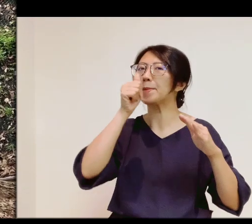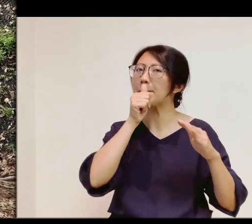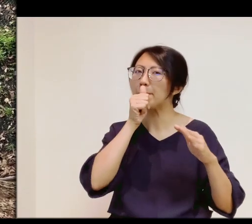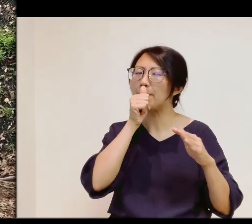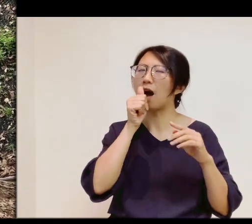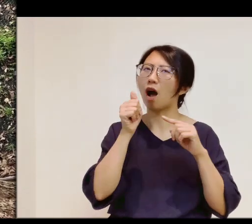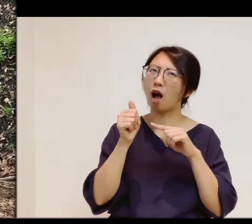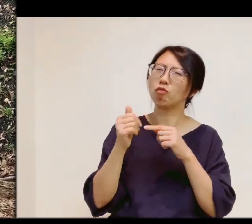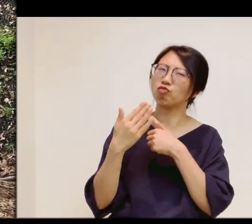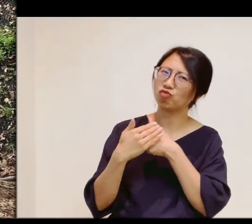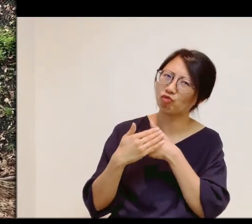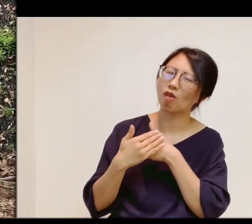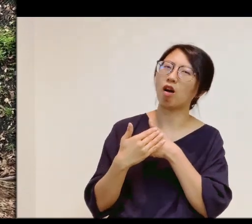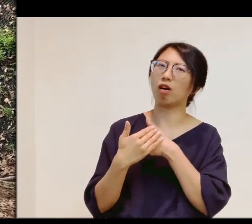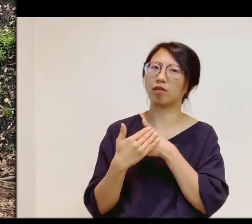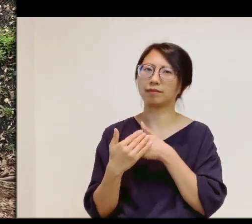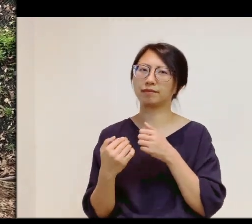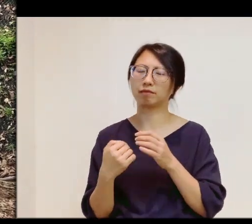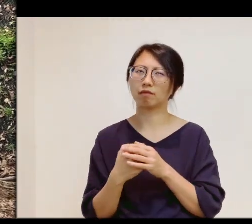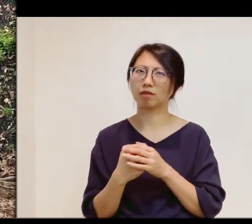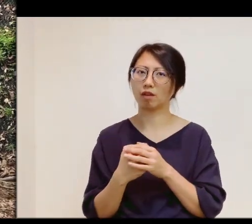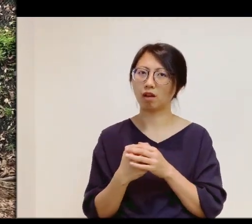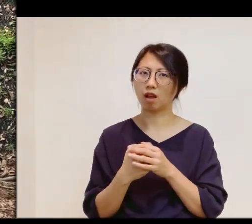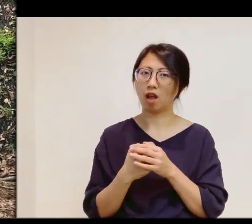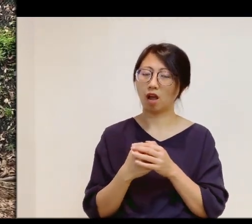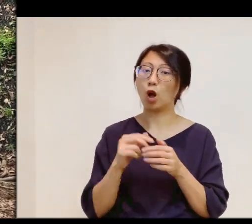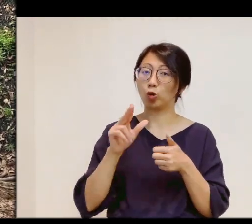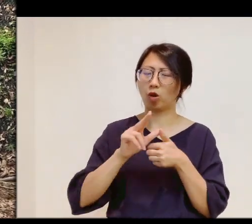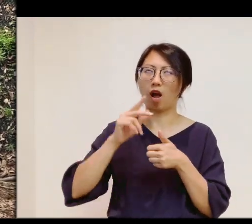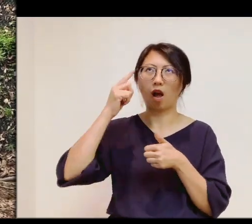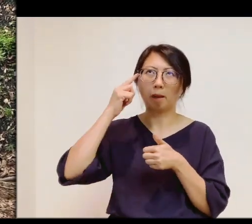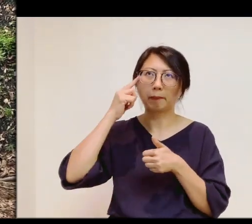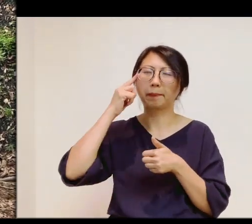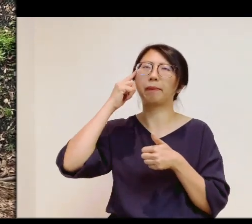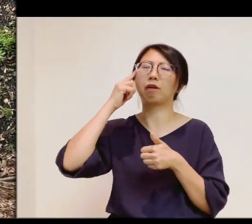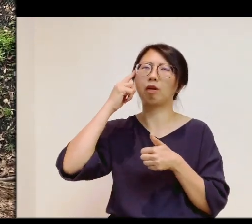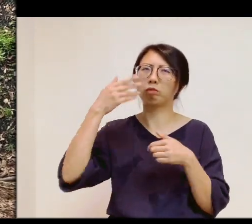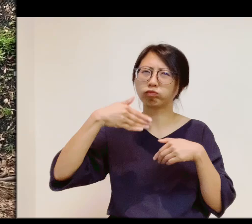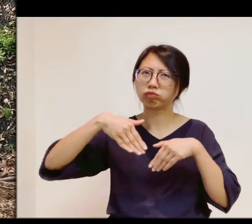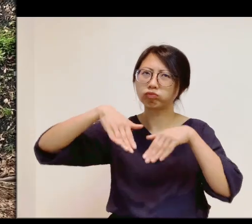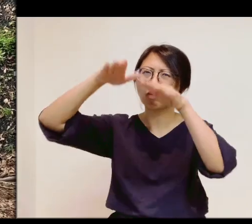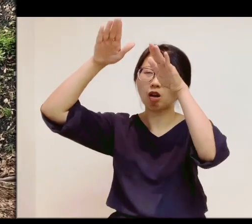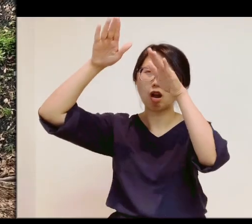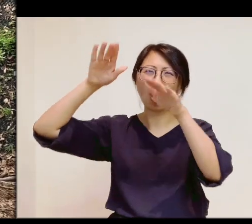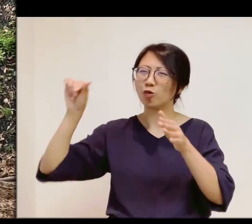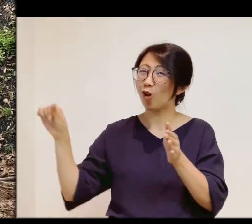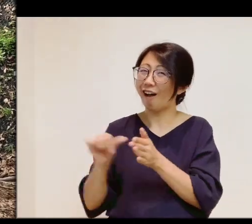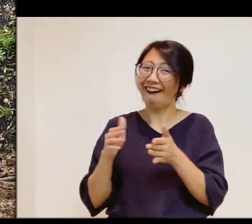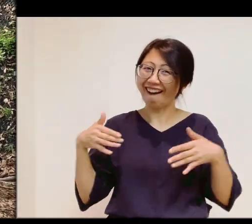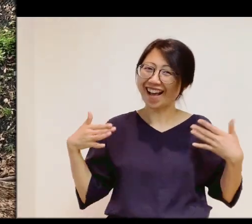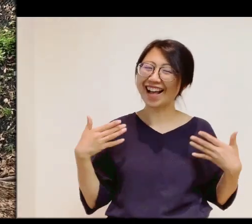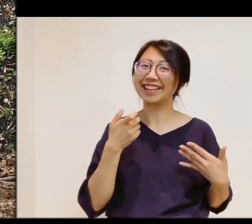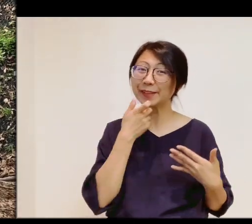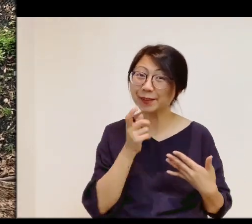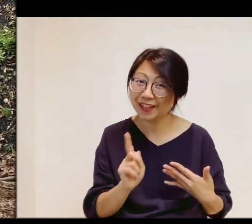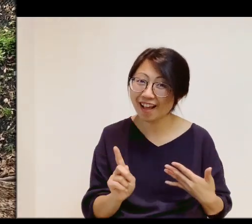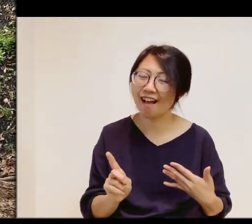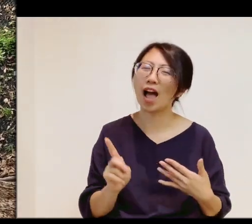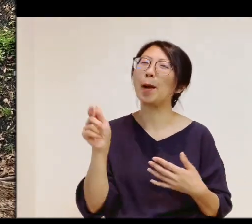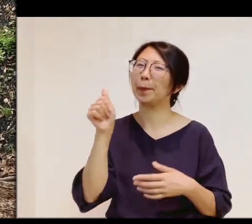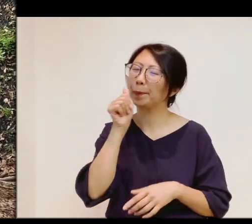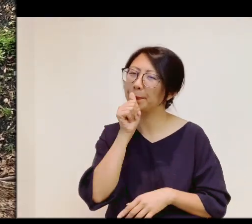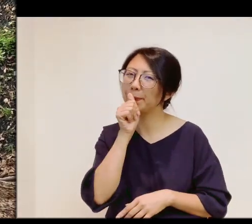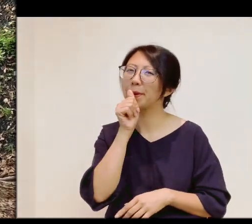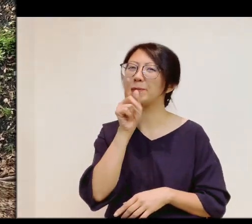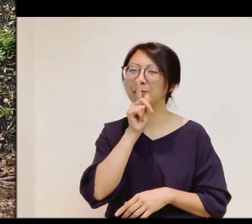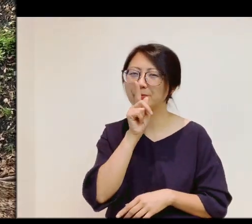爸啊。佢自己話佢回想咧，到佢晚年去回想啦，一生人裏邊咧最快樂嘅時光咧，其實就同佢爸爸